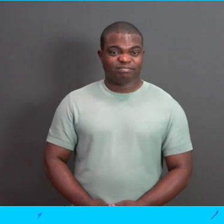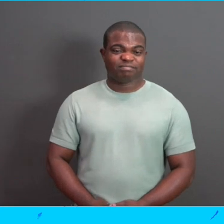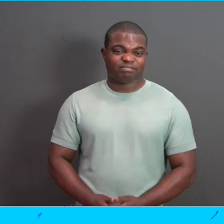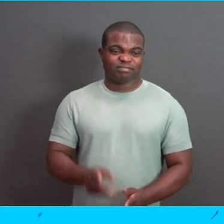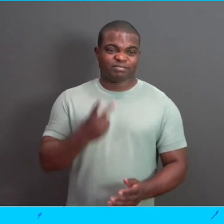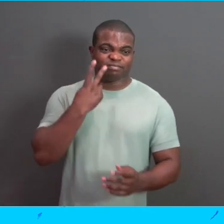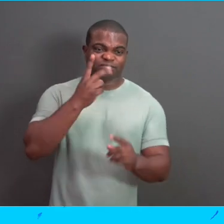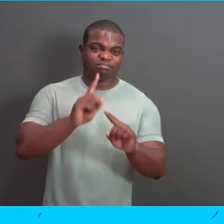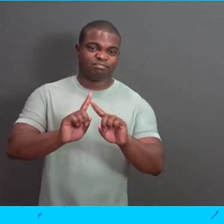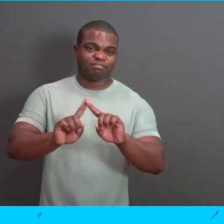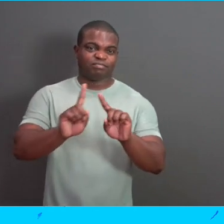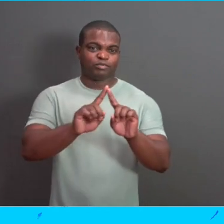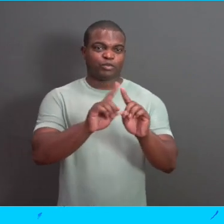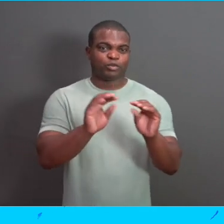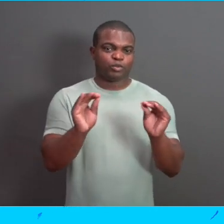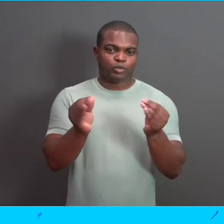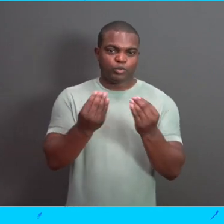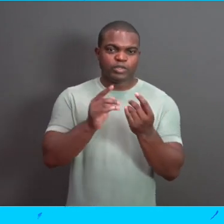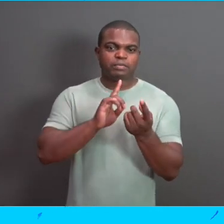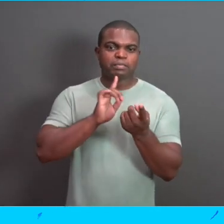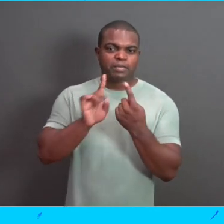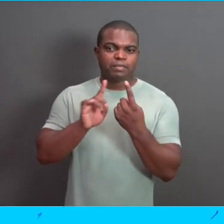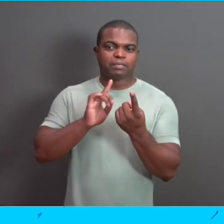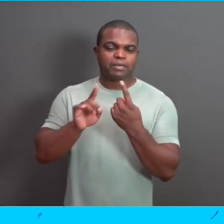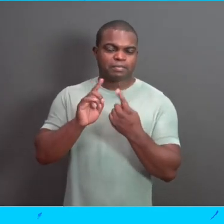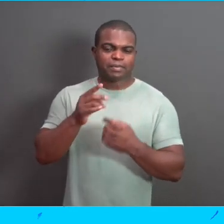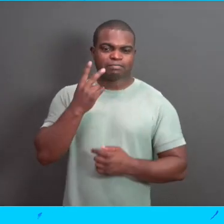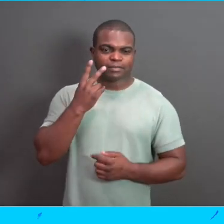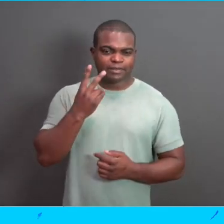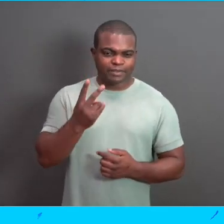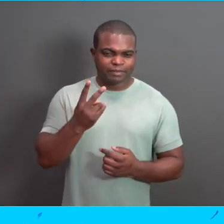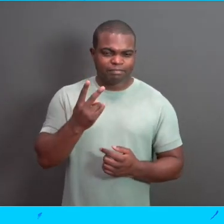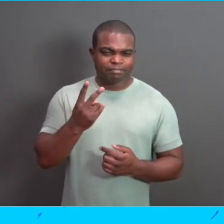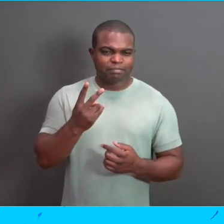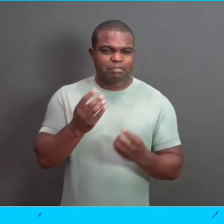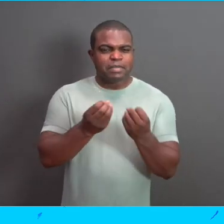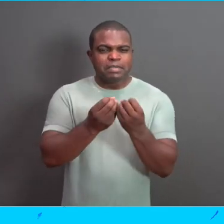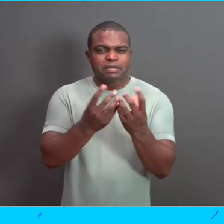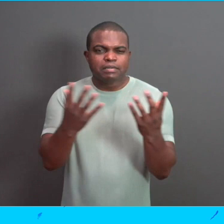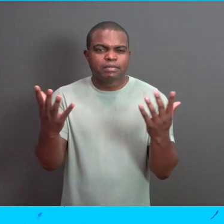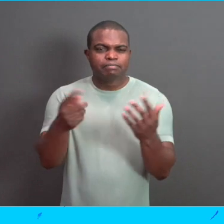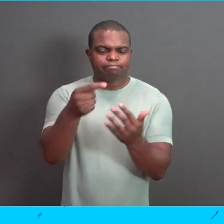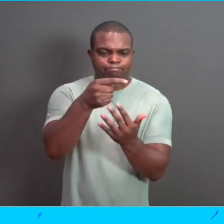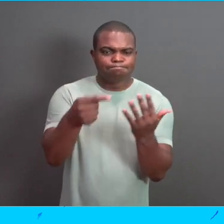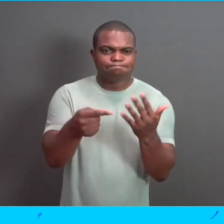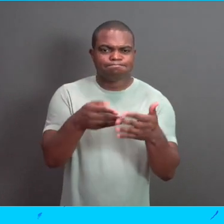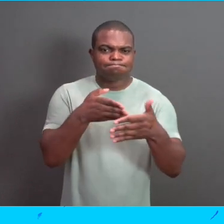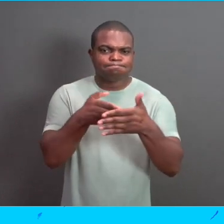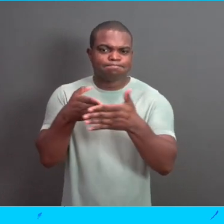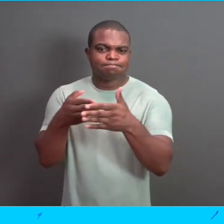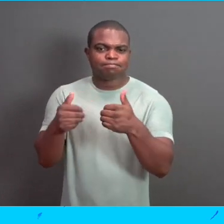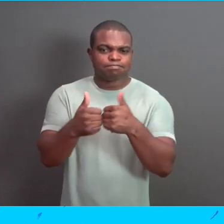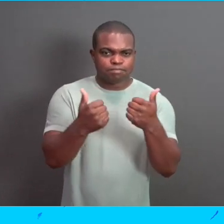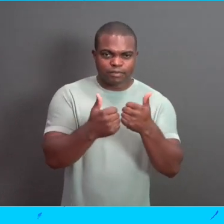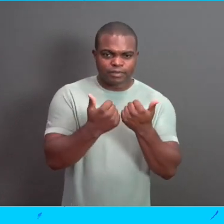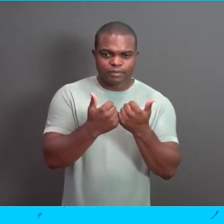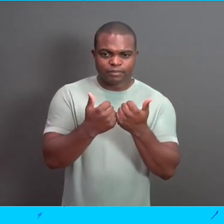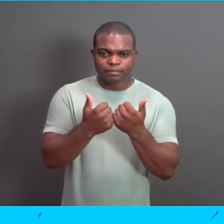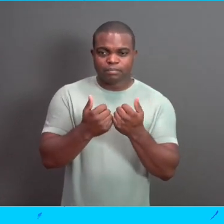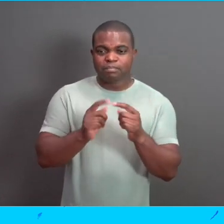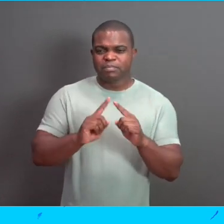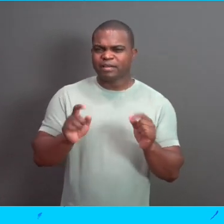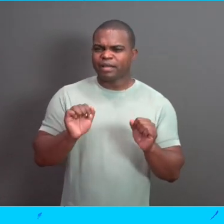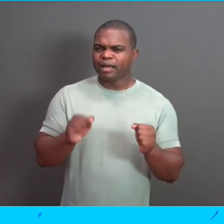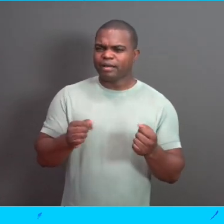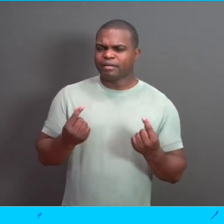Dans ces 5 minutes, nous avons appris qu'il y a encore beaucoup de choses à faire et beaucoup de défis à résoudre. Qu'est-ce qu'on